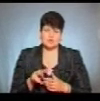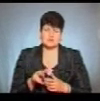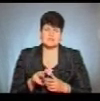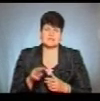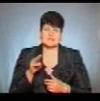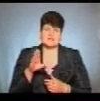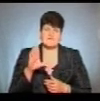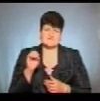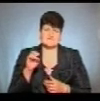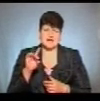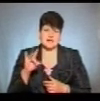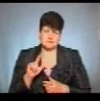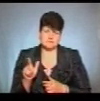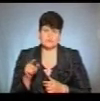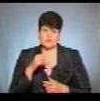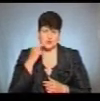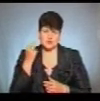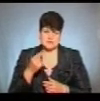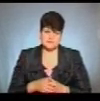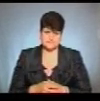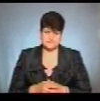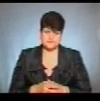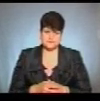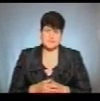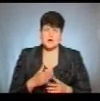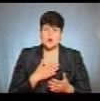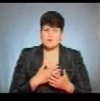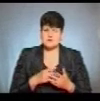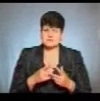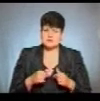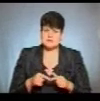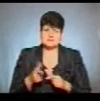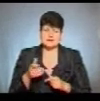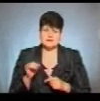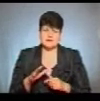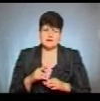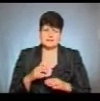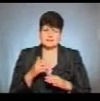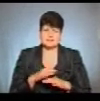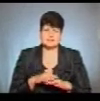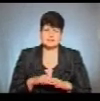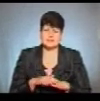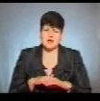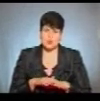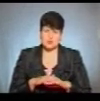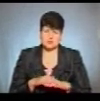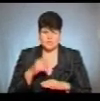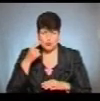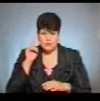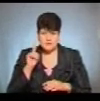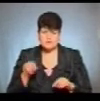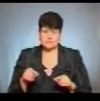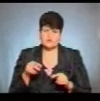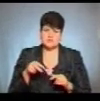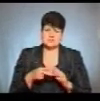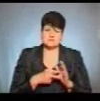області в Росії, розповіла майстриня Тетяна Дяківнич. Громадська організація «Гільдія народних умільців Перлина», створена у 2017